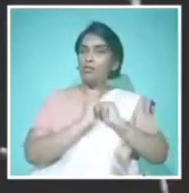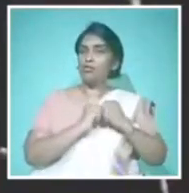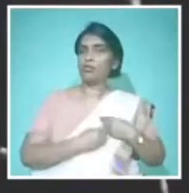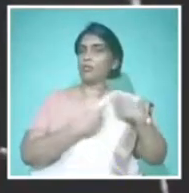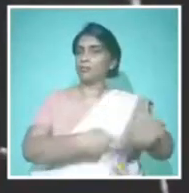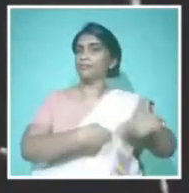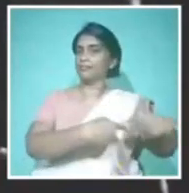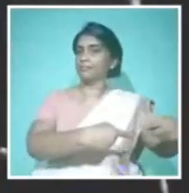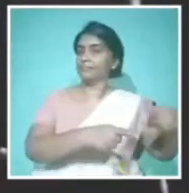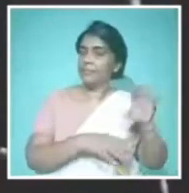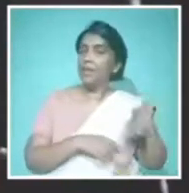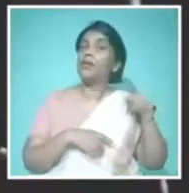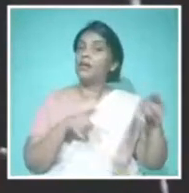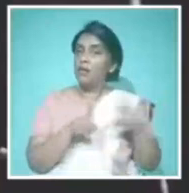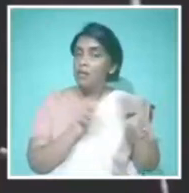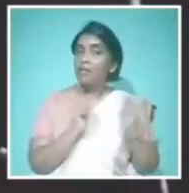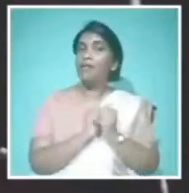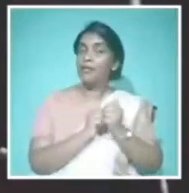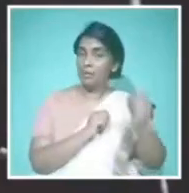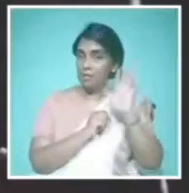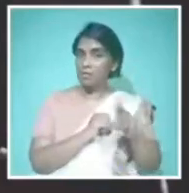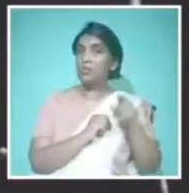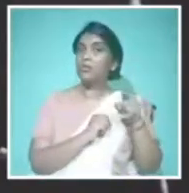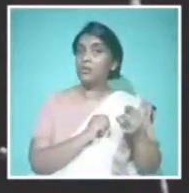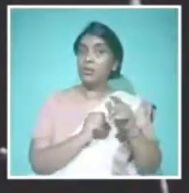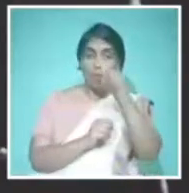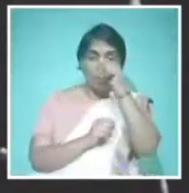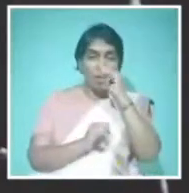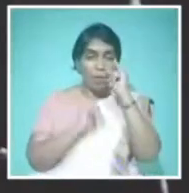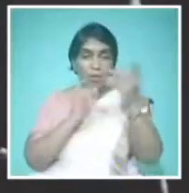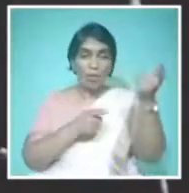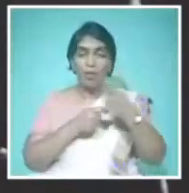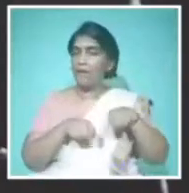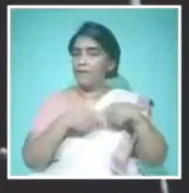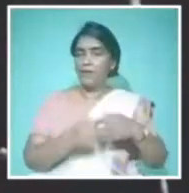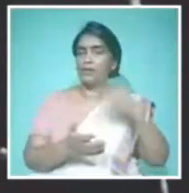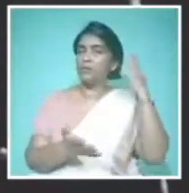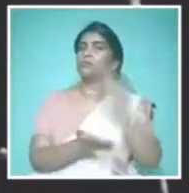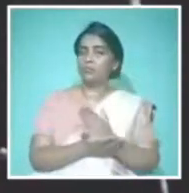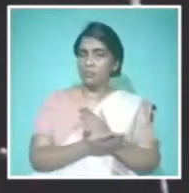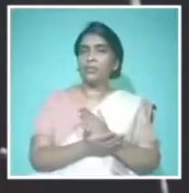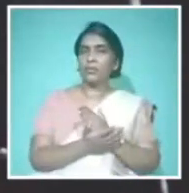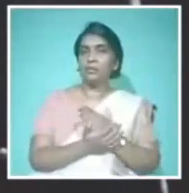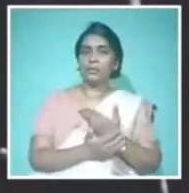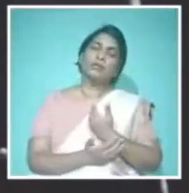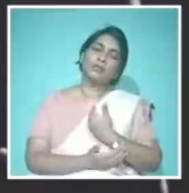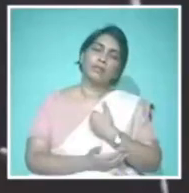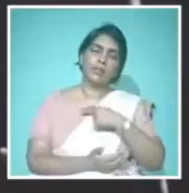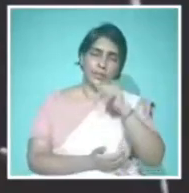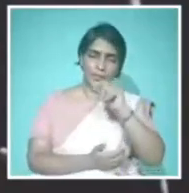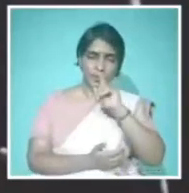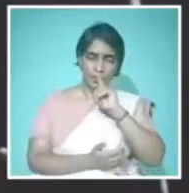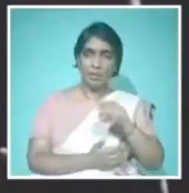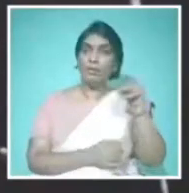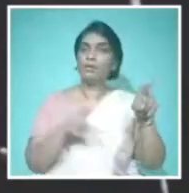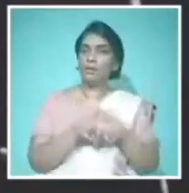lagi puna. Jadi insa. ए वाले कटे उस करण दोने दूषण ऐसा नास्ती है आम करके न किएने का अभी पहले लोग किया